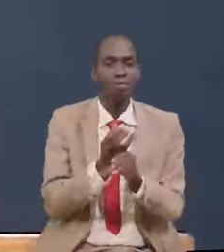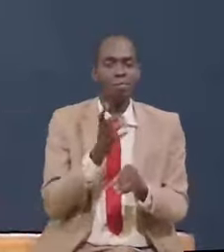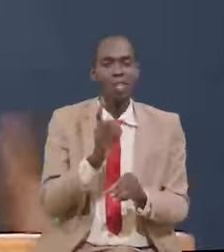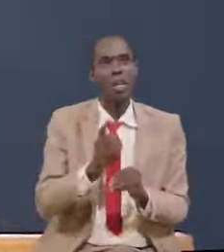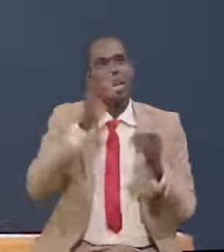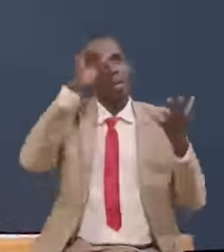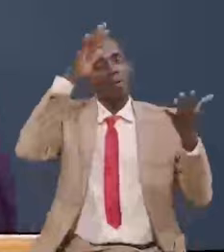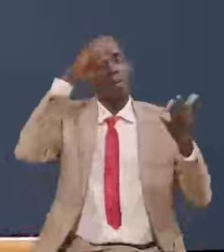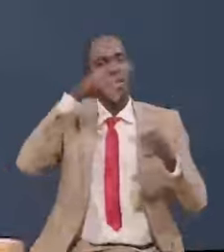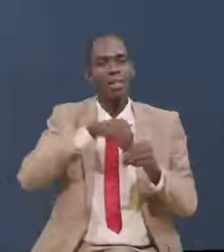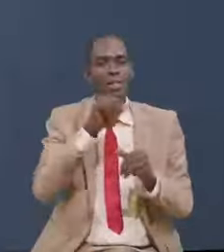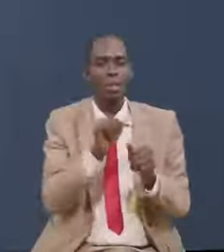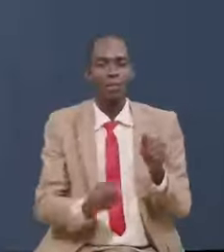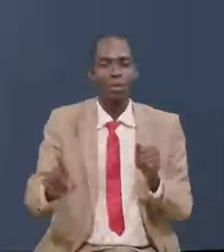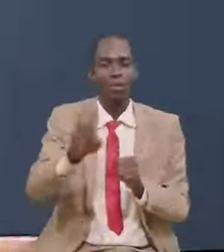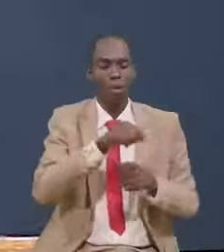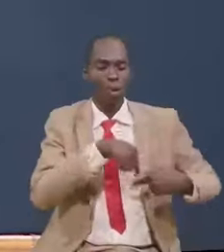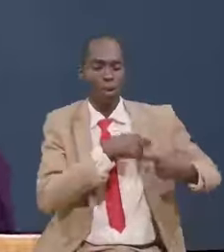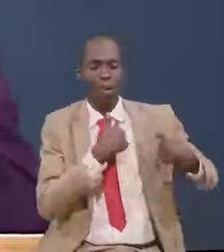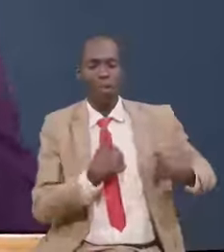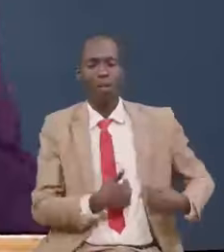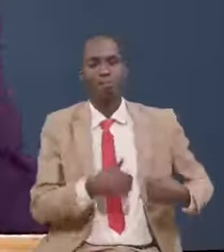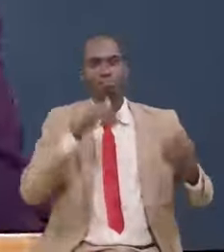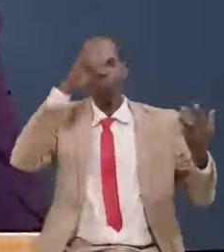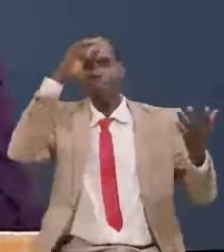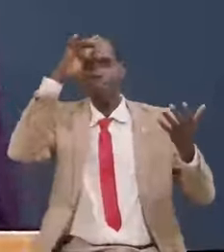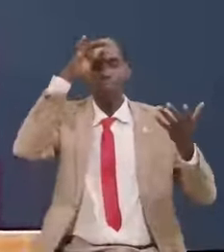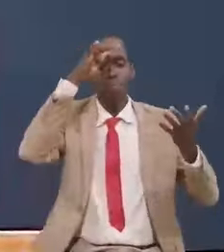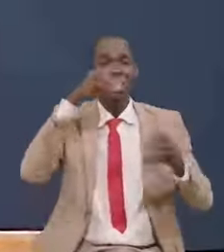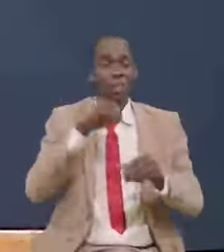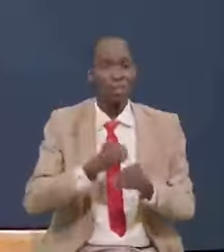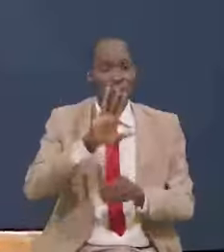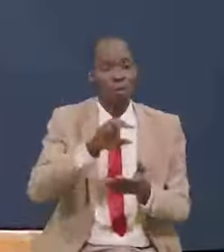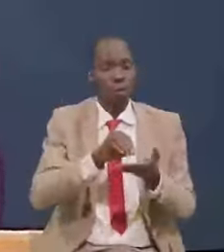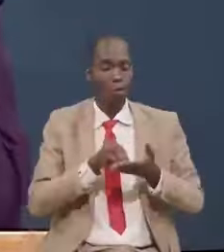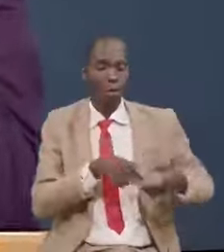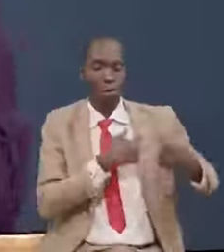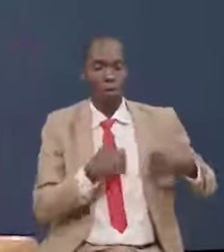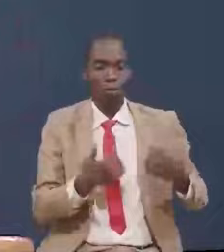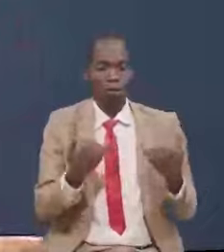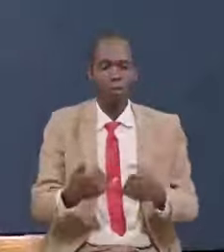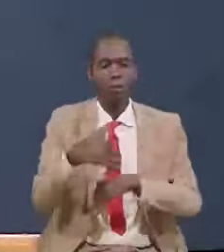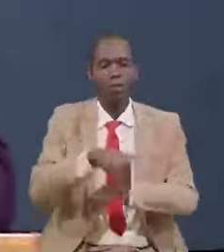Et ils ont créé une attente dans chaque cœur. Et dans ton cœur aujourd'hui,